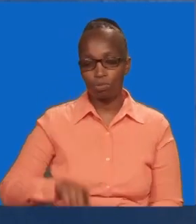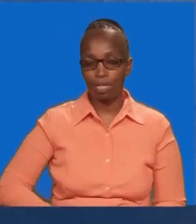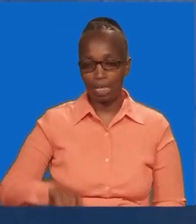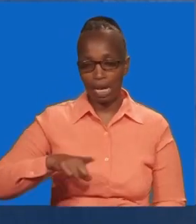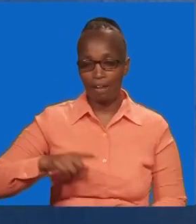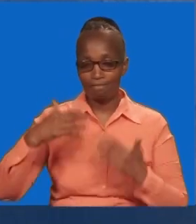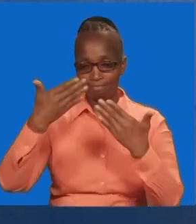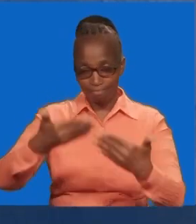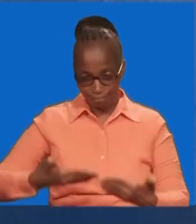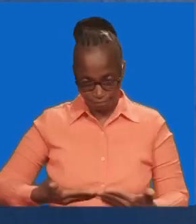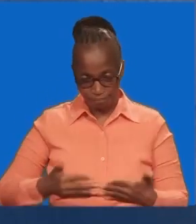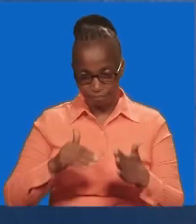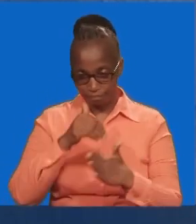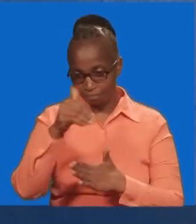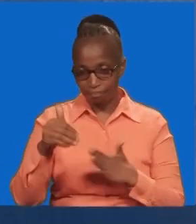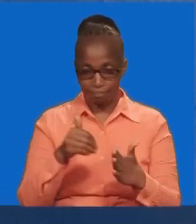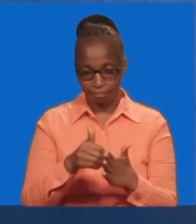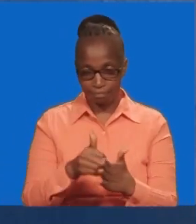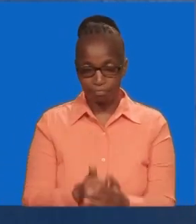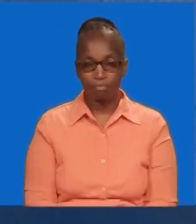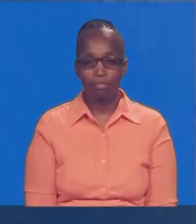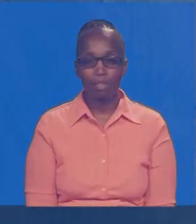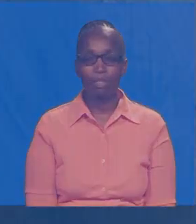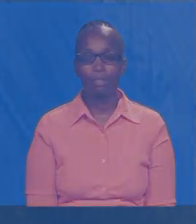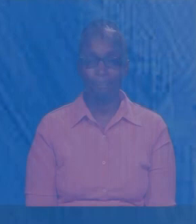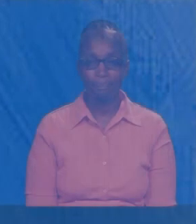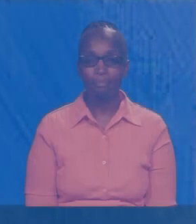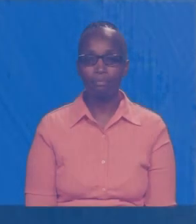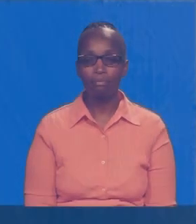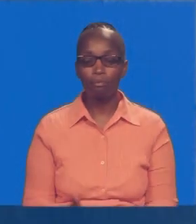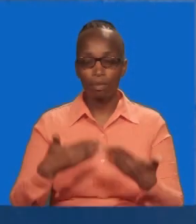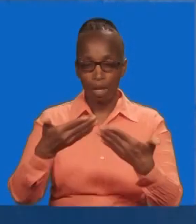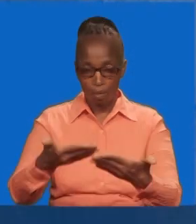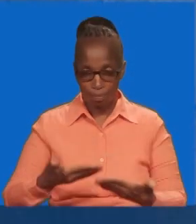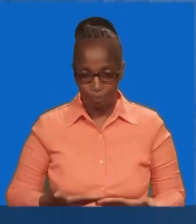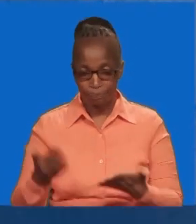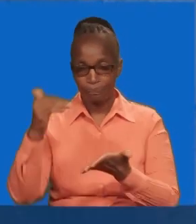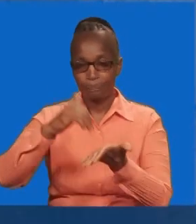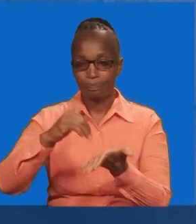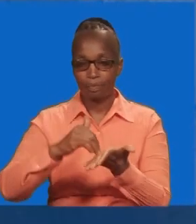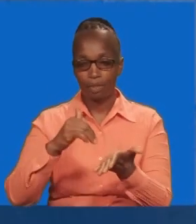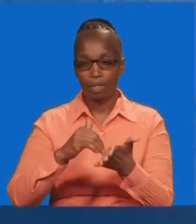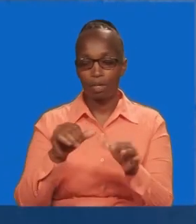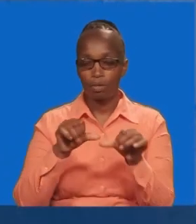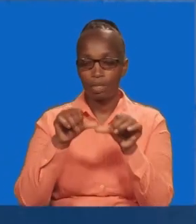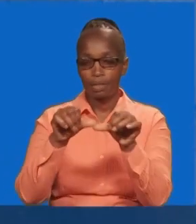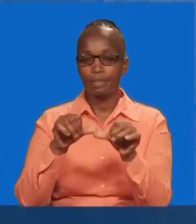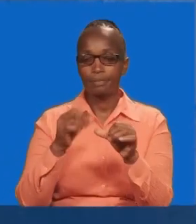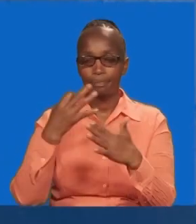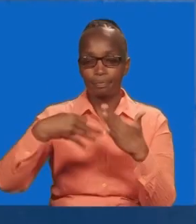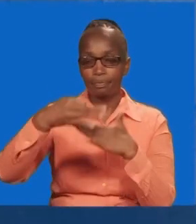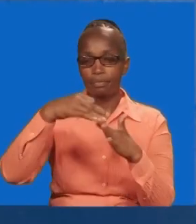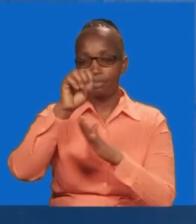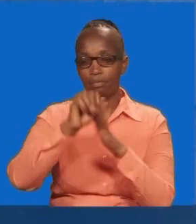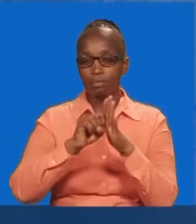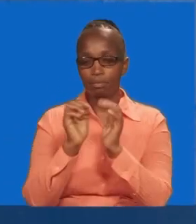kwako. Karibu tubarikiwe pamoja. Mpendwa mtazamaji, karibu tena asubuhi ya leo tuweze